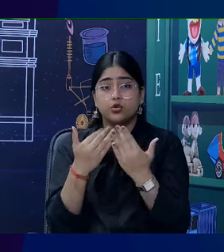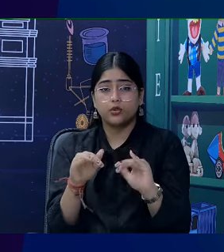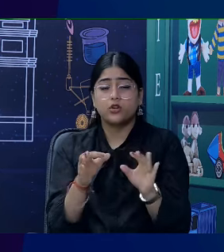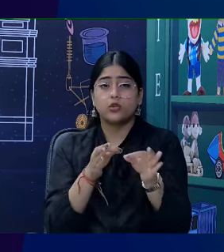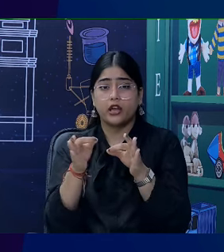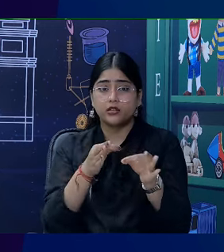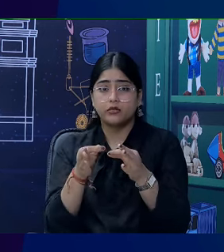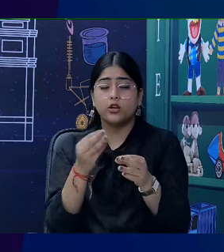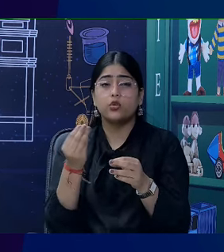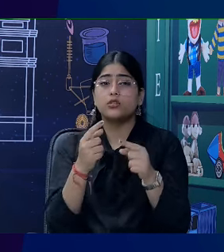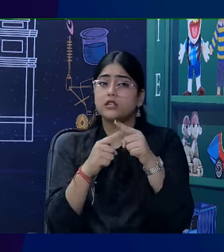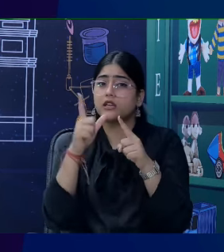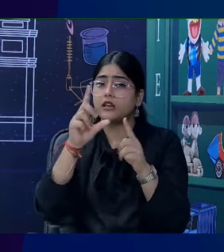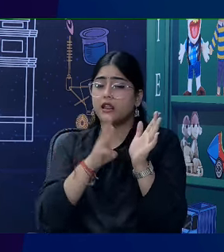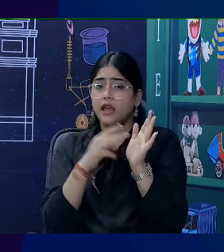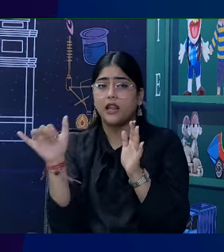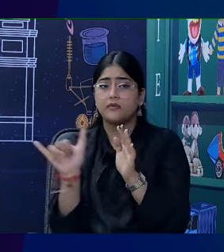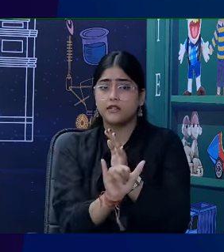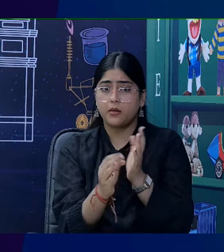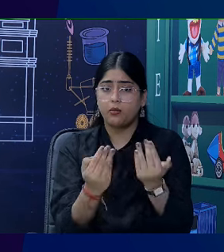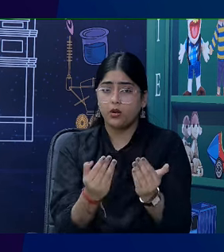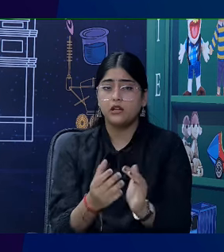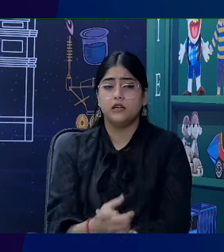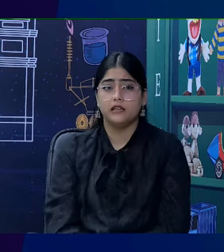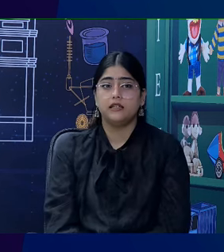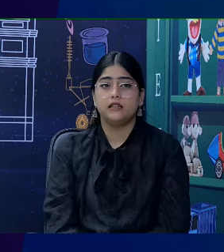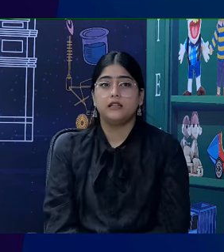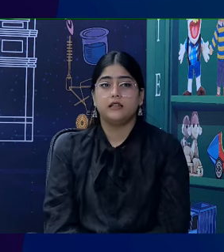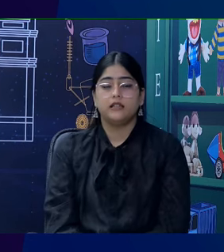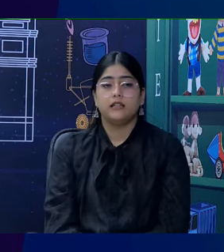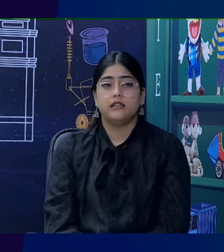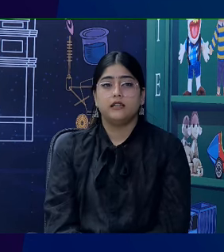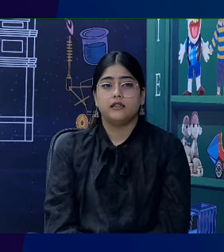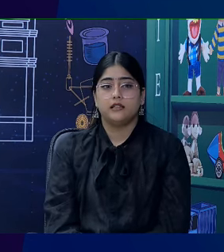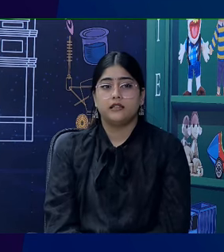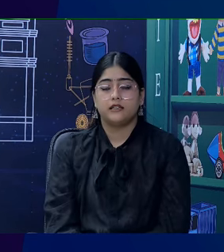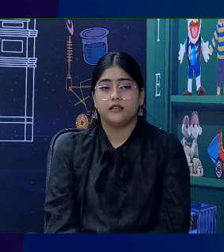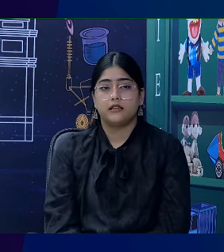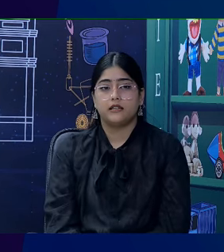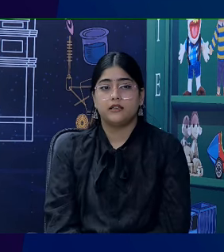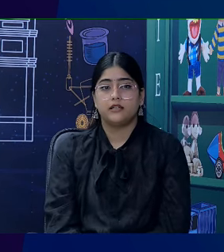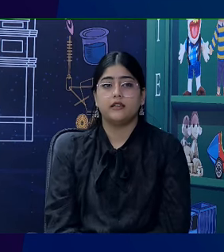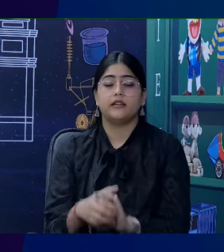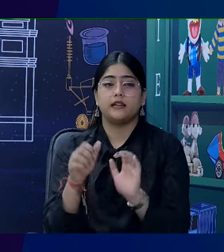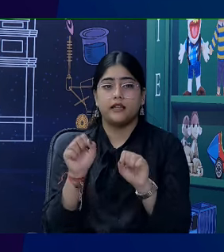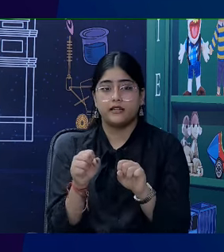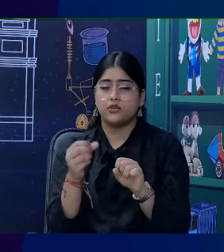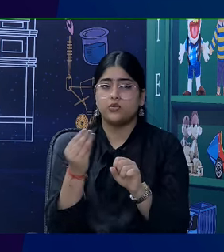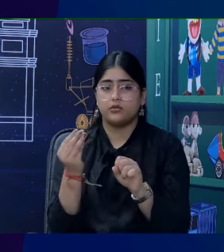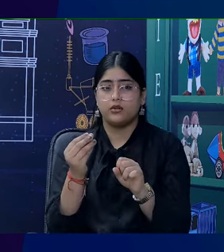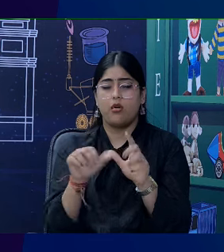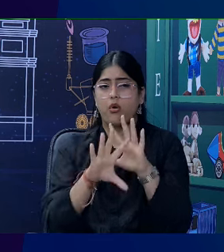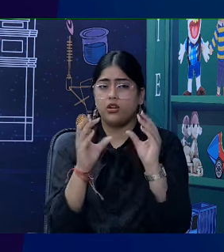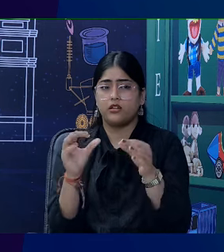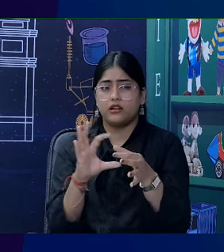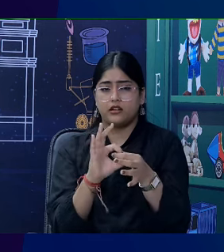टीएलएम है हथियार कोई कोई सामान है जो आपने तैयार किया है कुछ देखिए हर चीज का कुछ ना कुछ तो जोड़ होता ही है है ना अगर